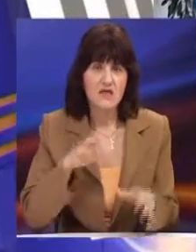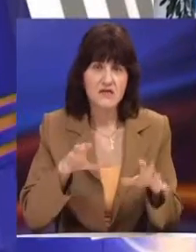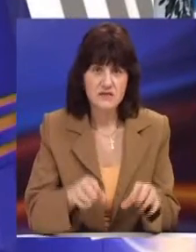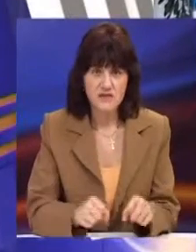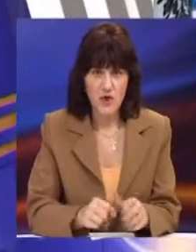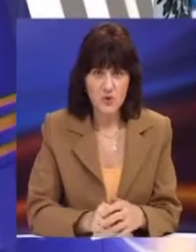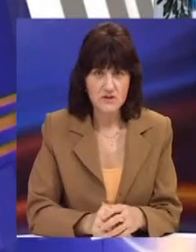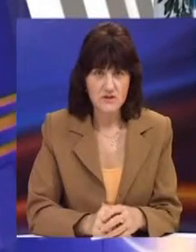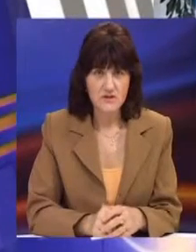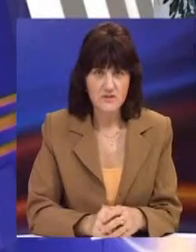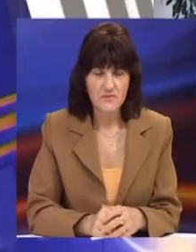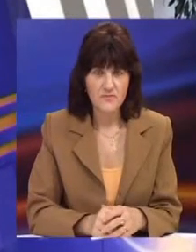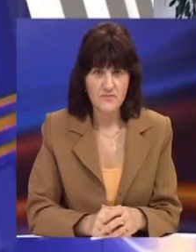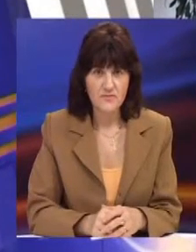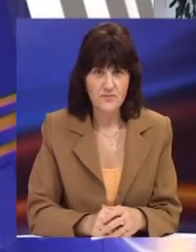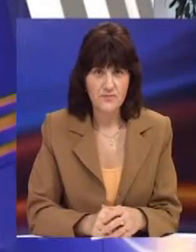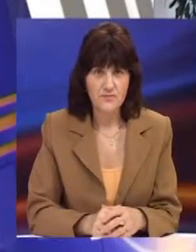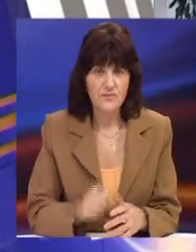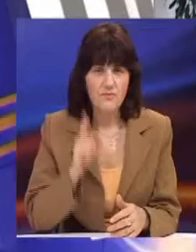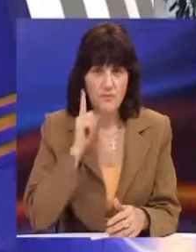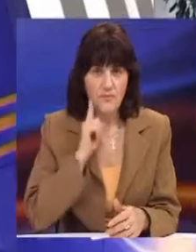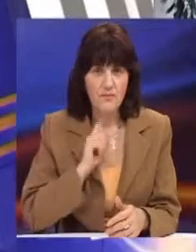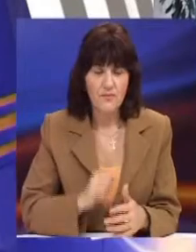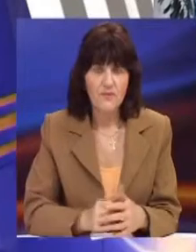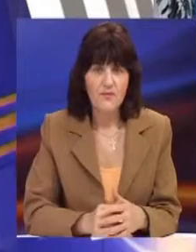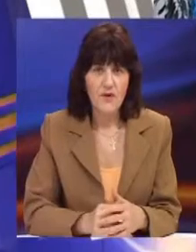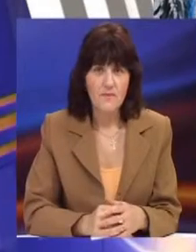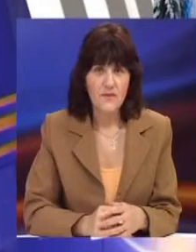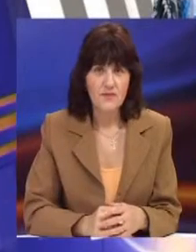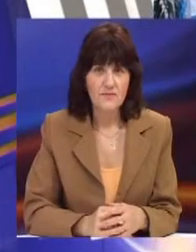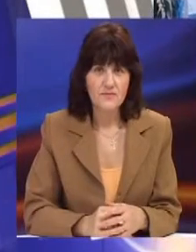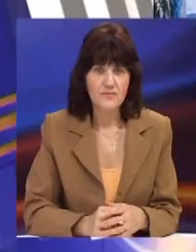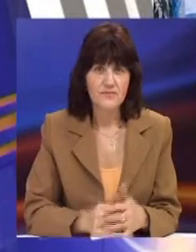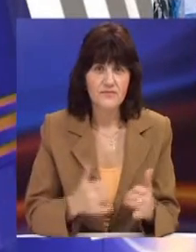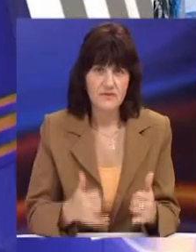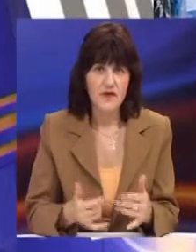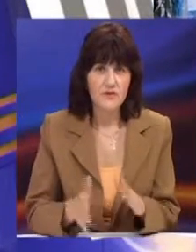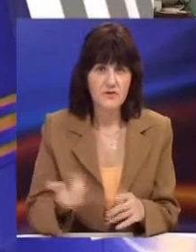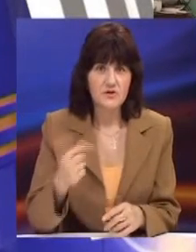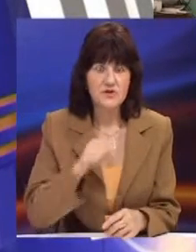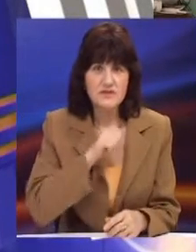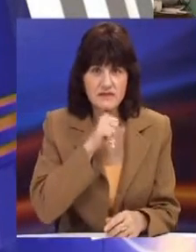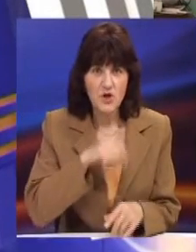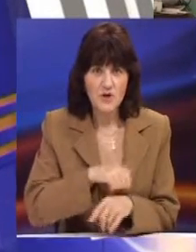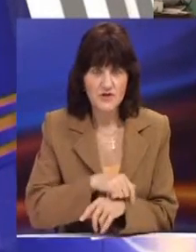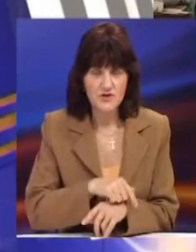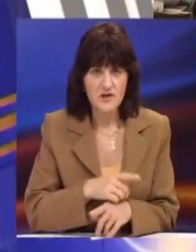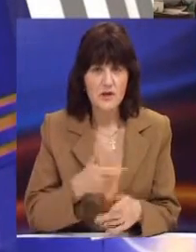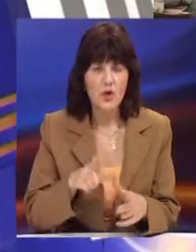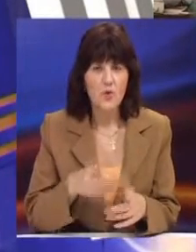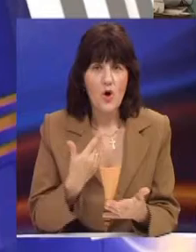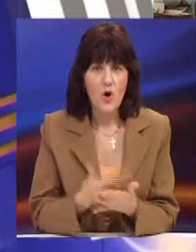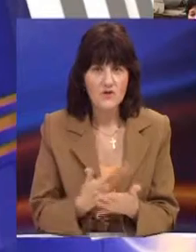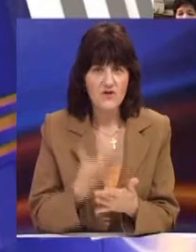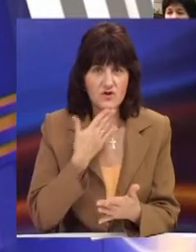previše zauzet i onda mama bi možda danas došla na istoriju. U osnovnoj školi